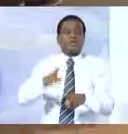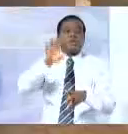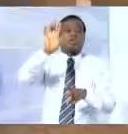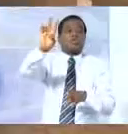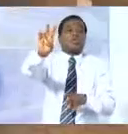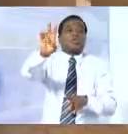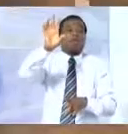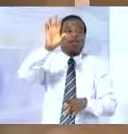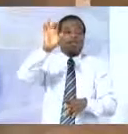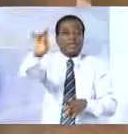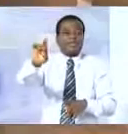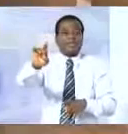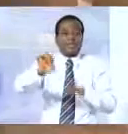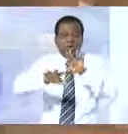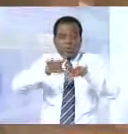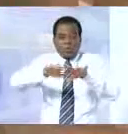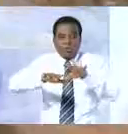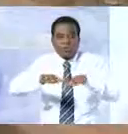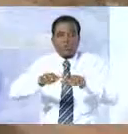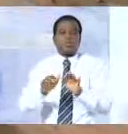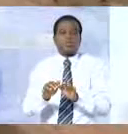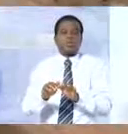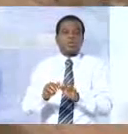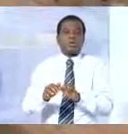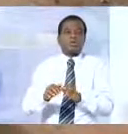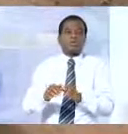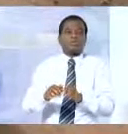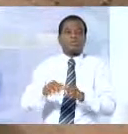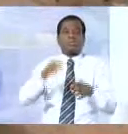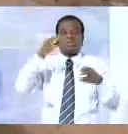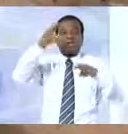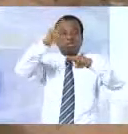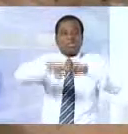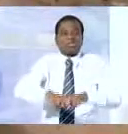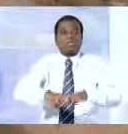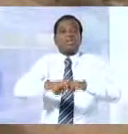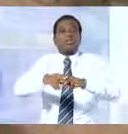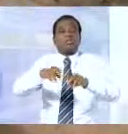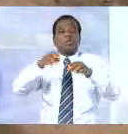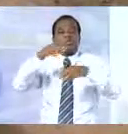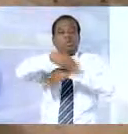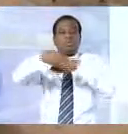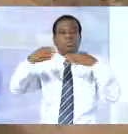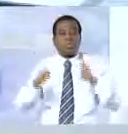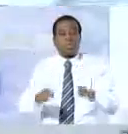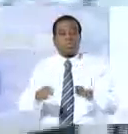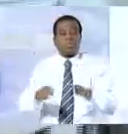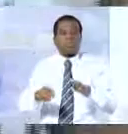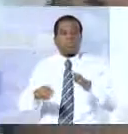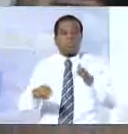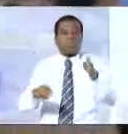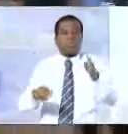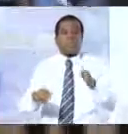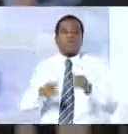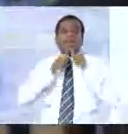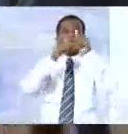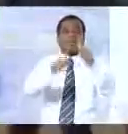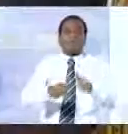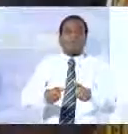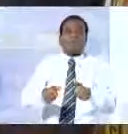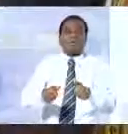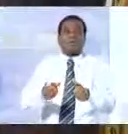serveurs, 26 photocopieurs et imprimantes, des mobiliers de bureaux complets pour 8 commissariats et districts ciblés. Un don du PNUD